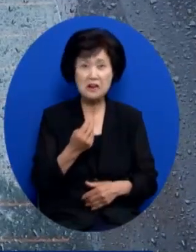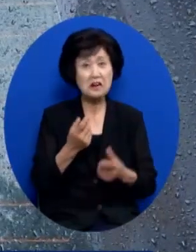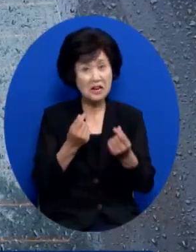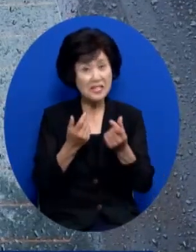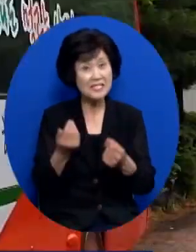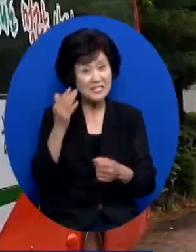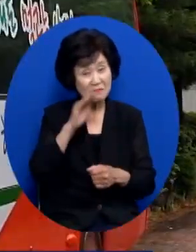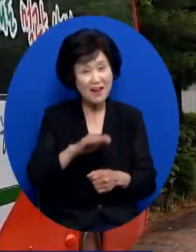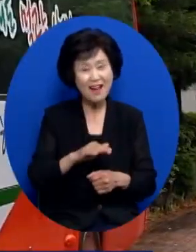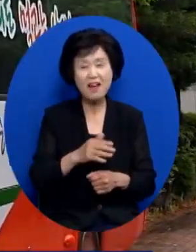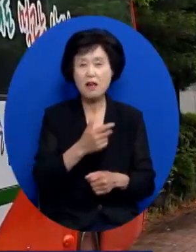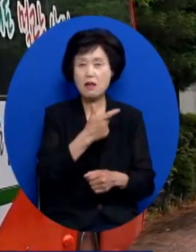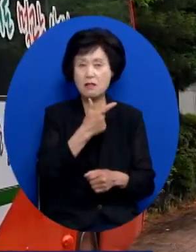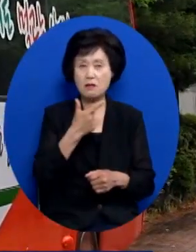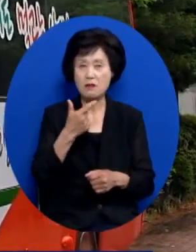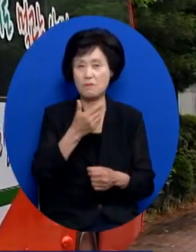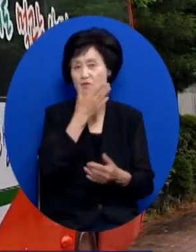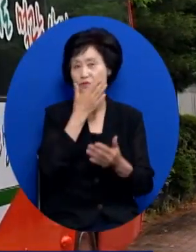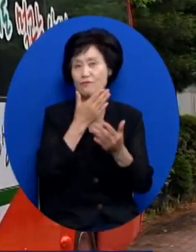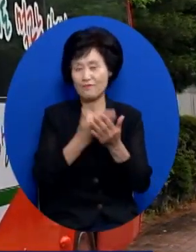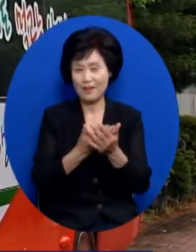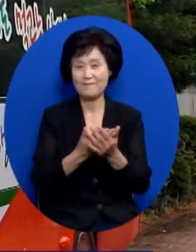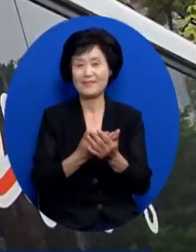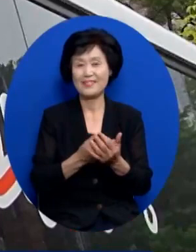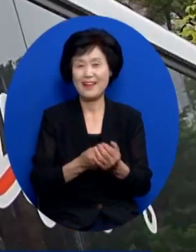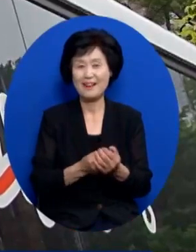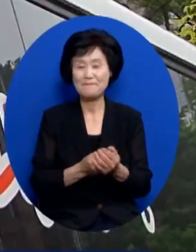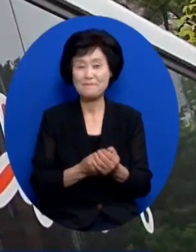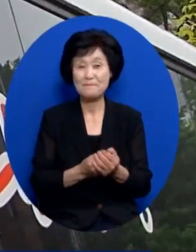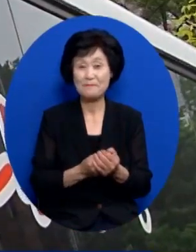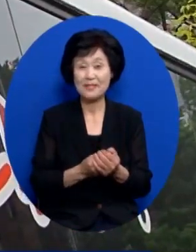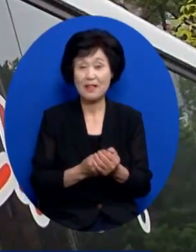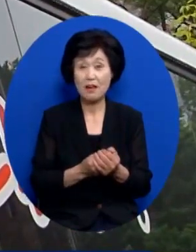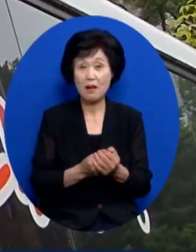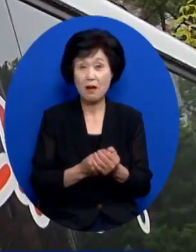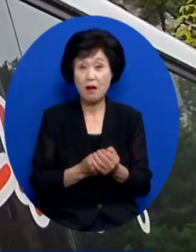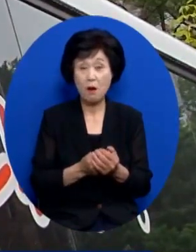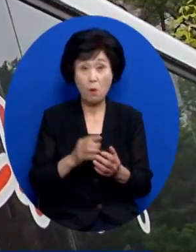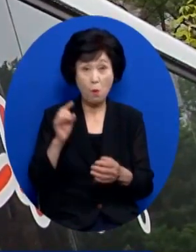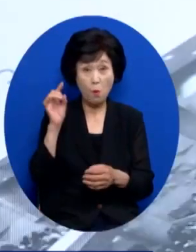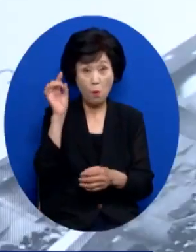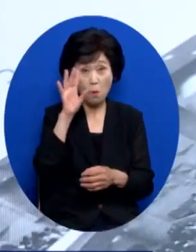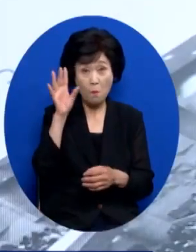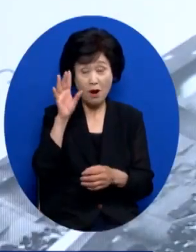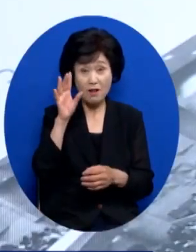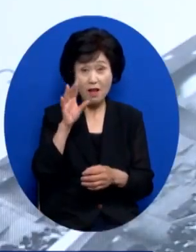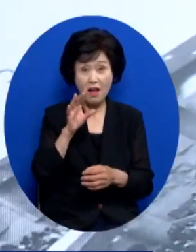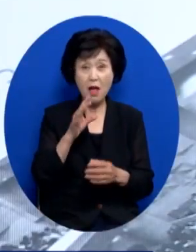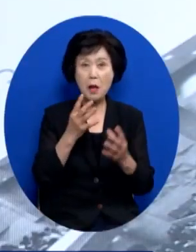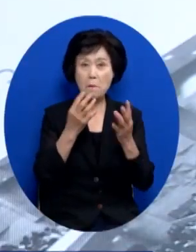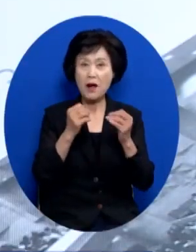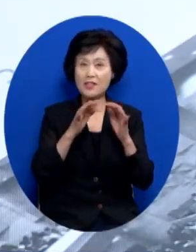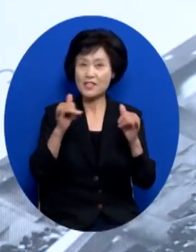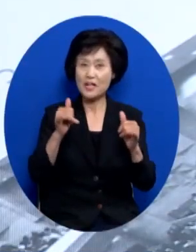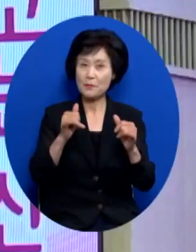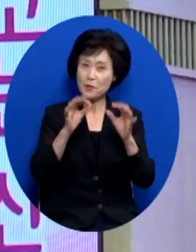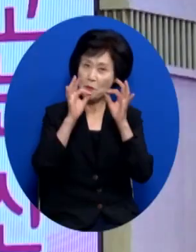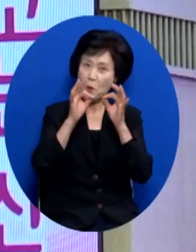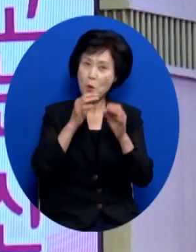너무 유치하잖아요. 근데 그 교회 표를 정했는데 의외로 교회 처음 오시면 그걸 보고 참